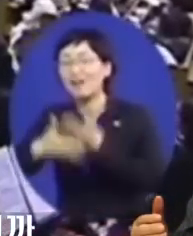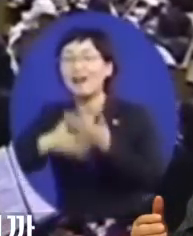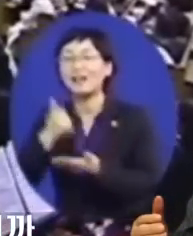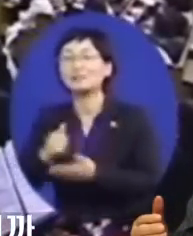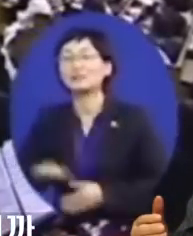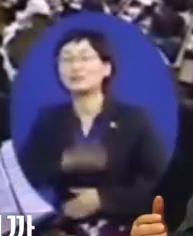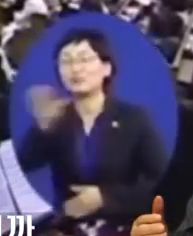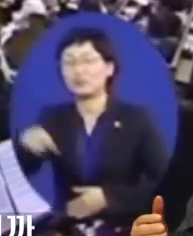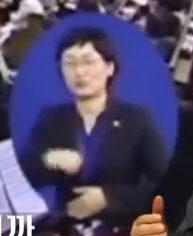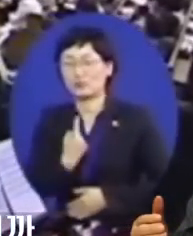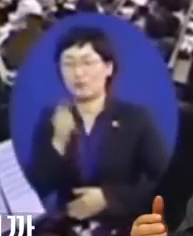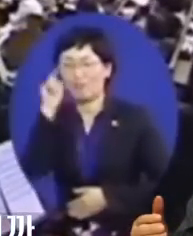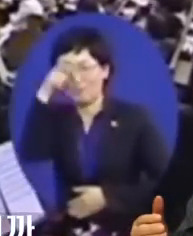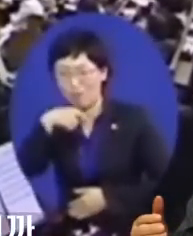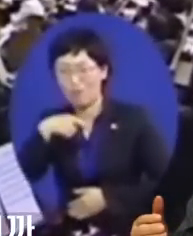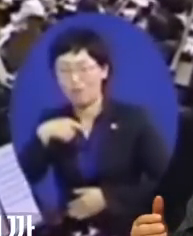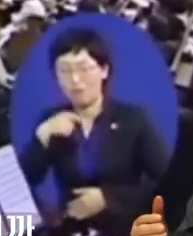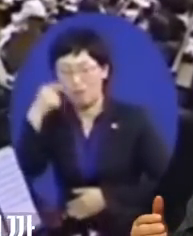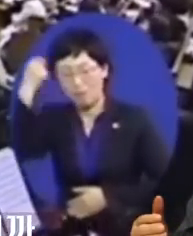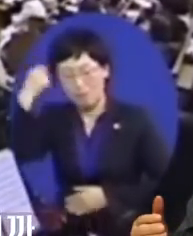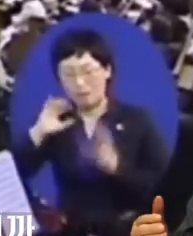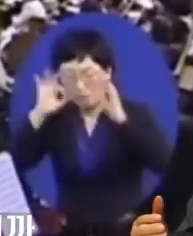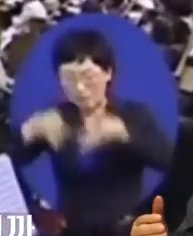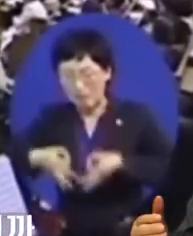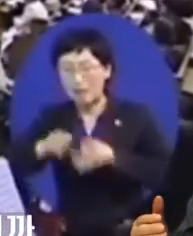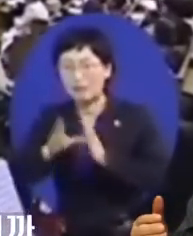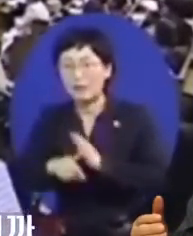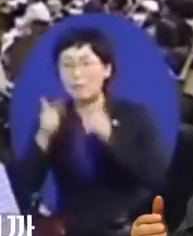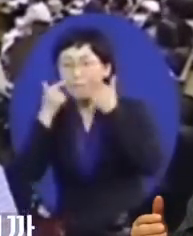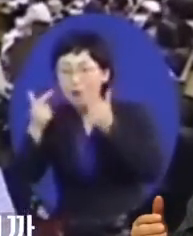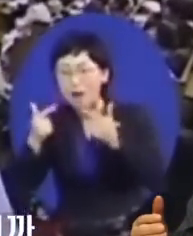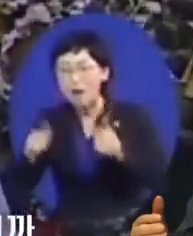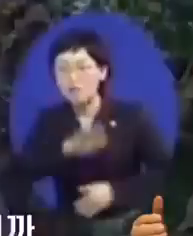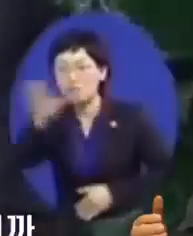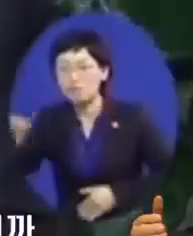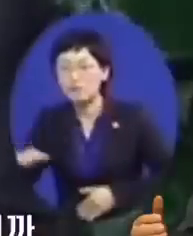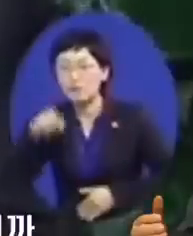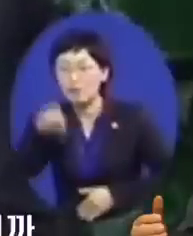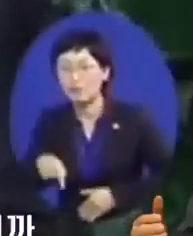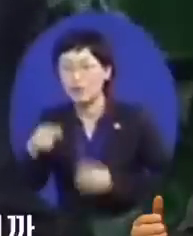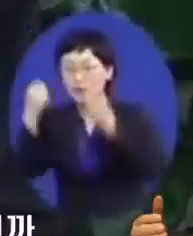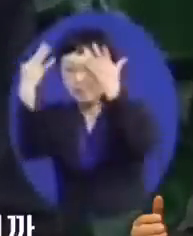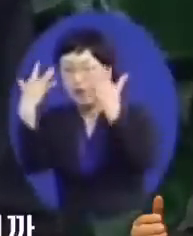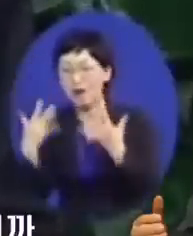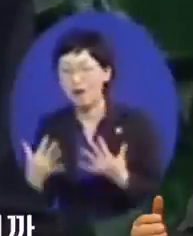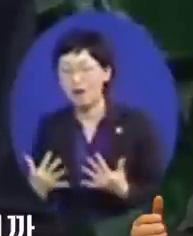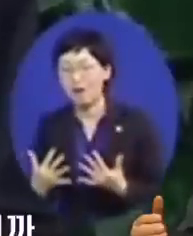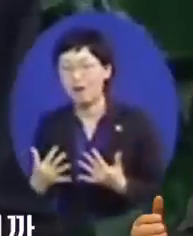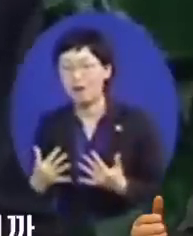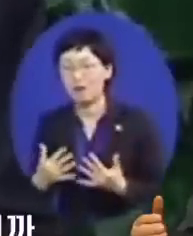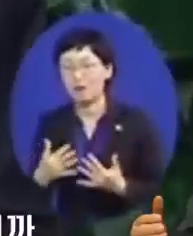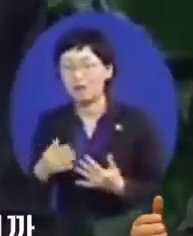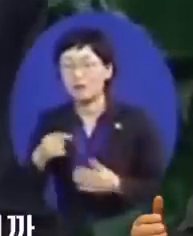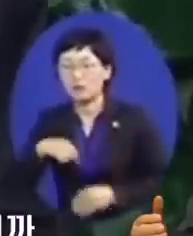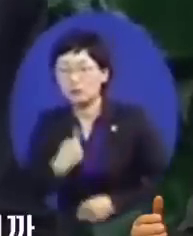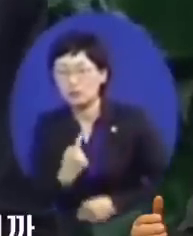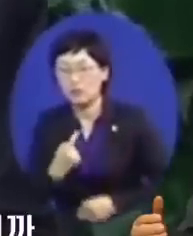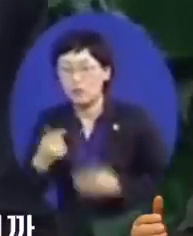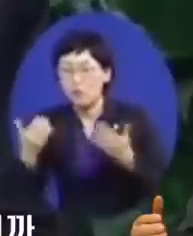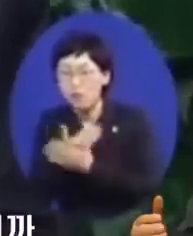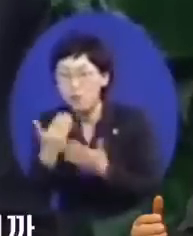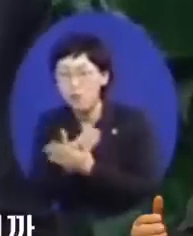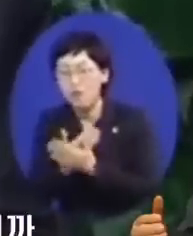우리 스스로가 더럽다는 것을 느낄 때 뚜렷하게 우리 가운데 임재하시는 것입니다. 스스로 회개하고 겸비할